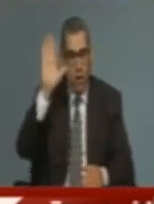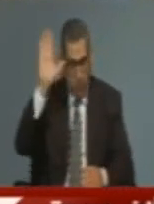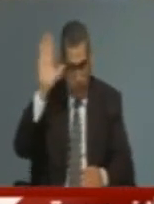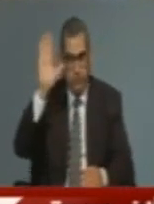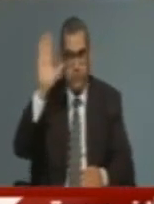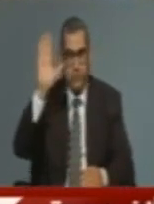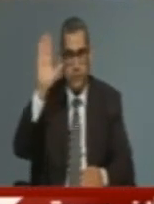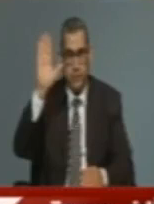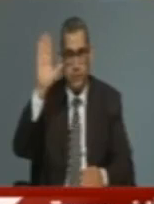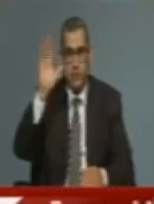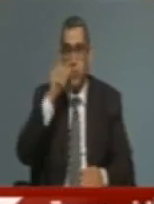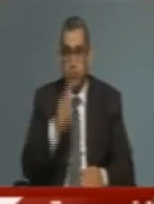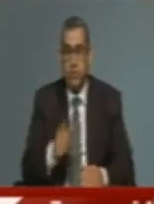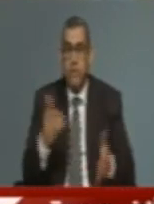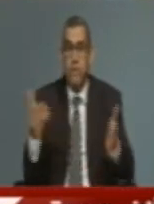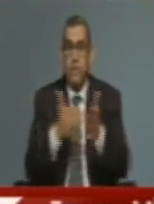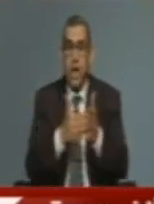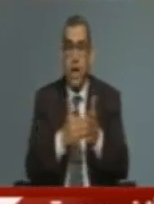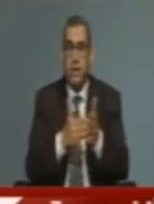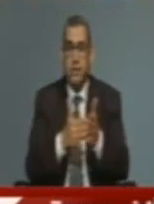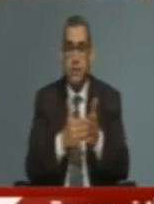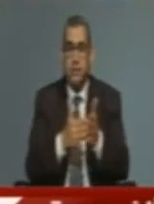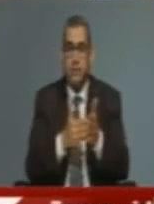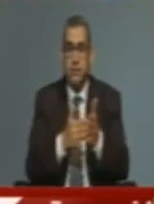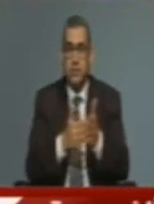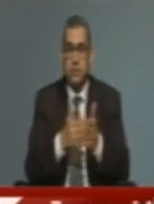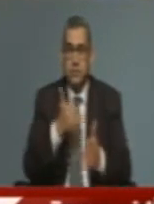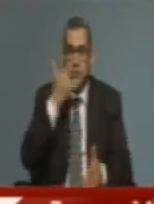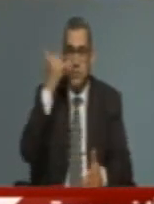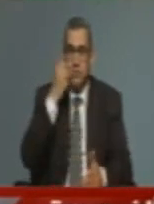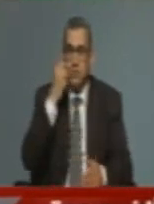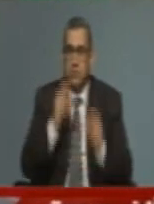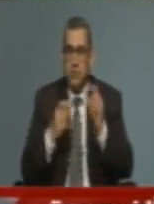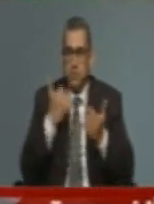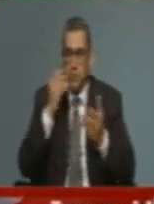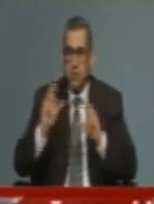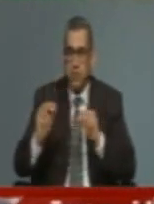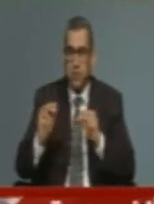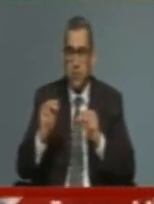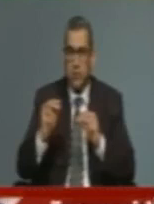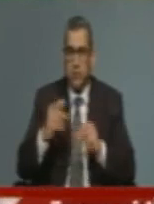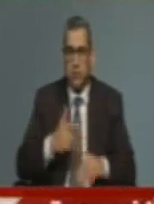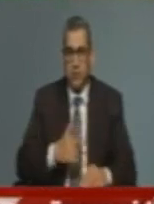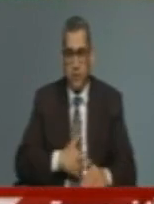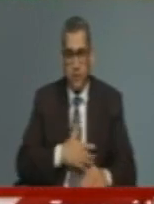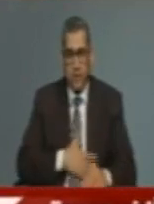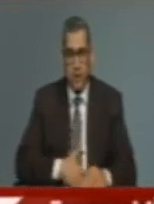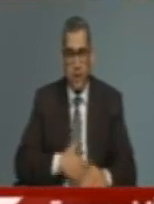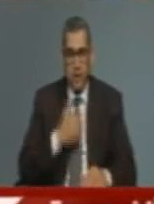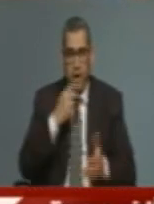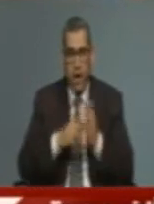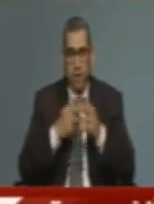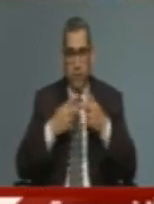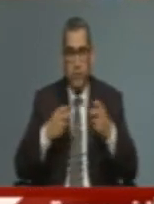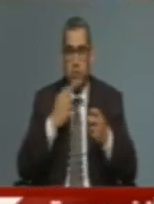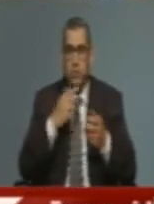بس في الاخر الناس البساط اللي زي حالتنا كده يقول لك الايه؟ البطن ما بتفتش. ما بتتفتش يعني